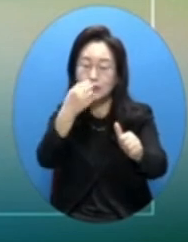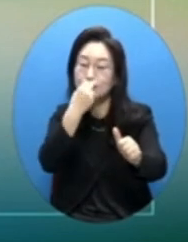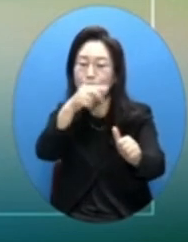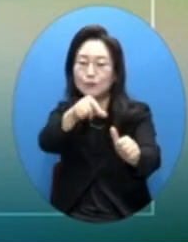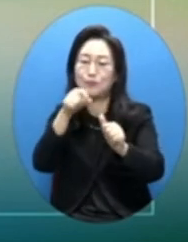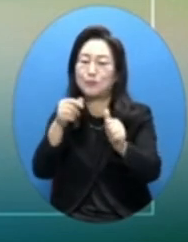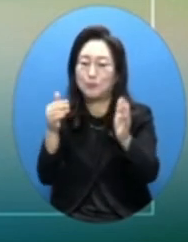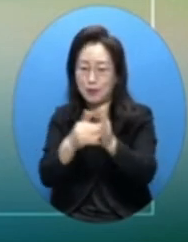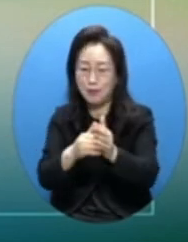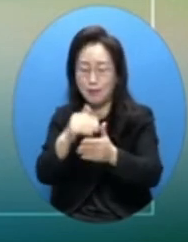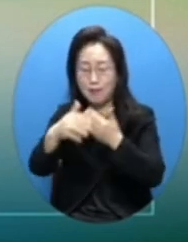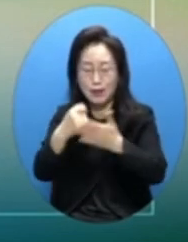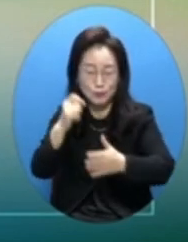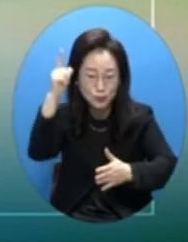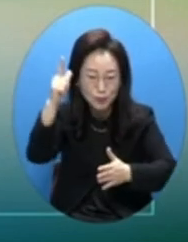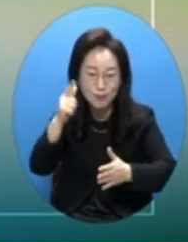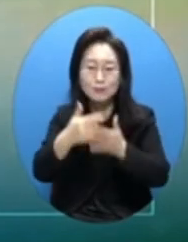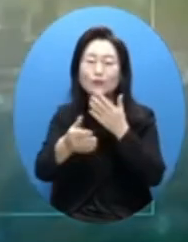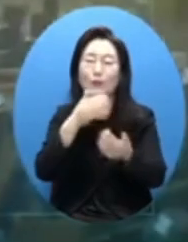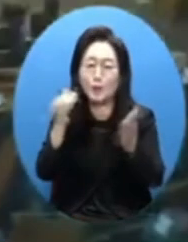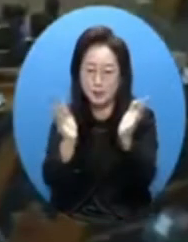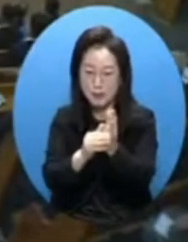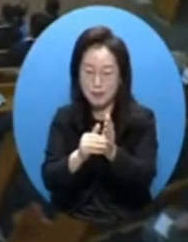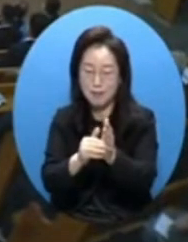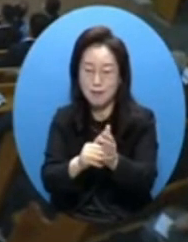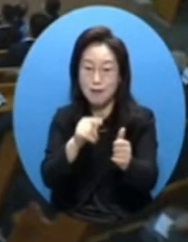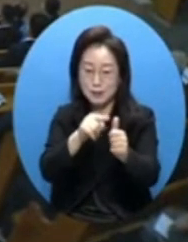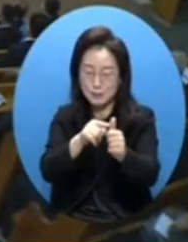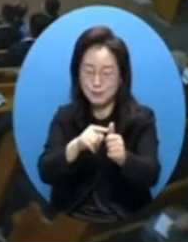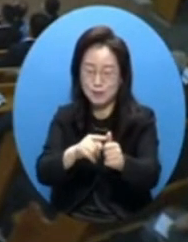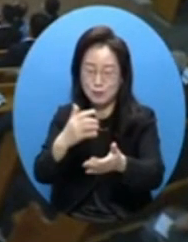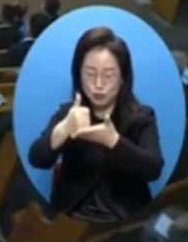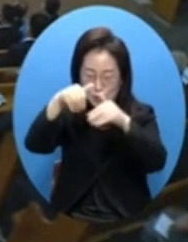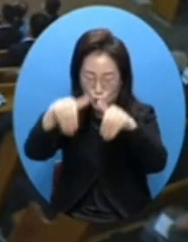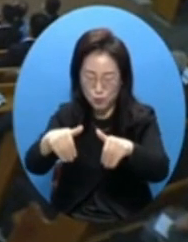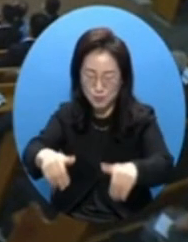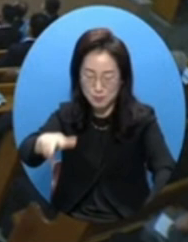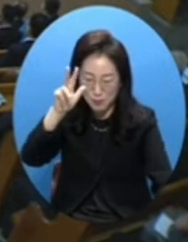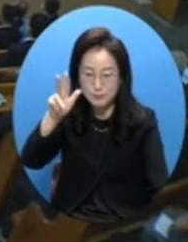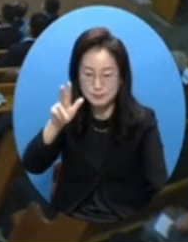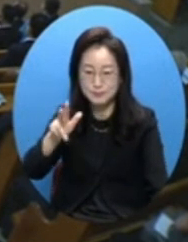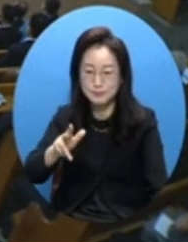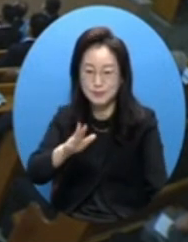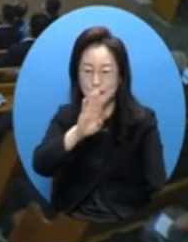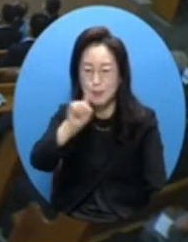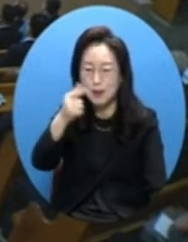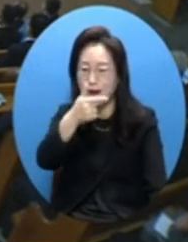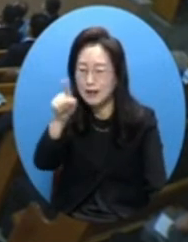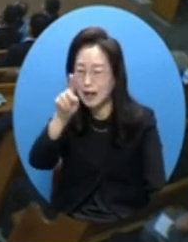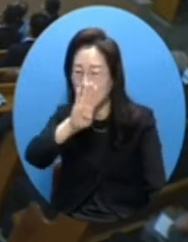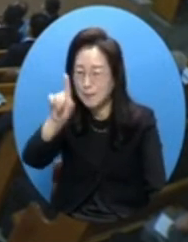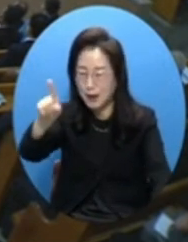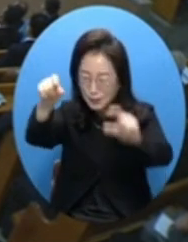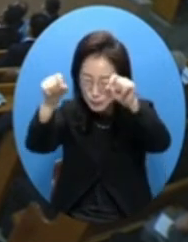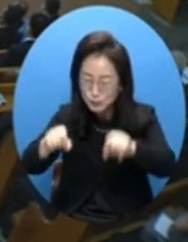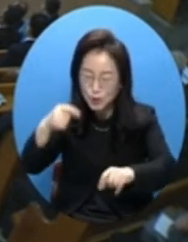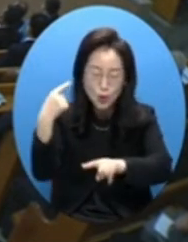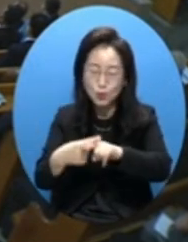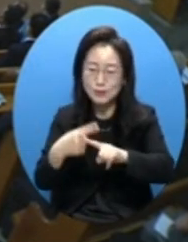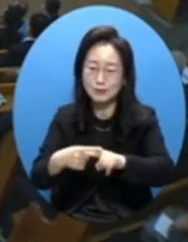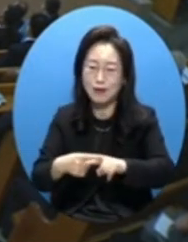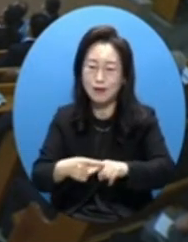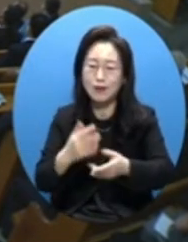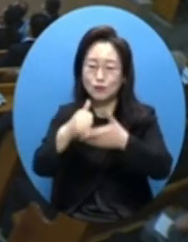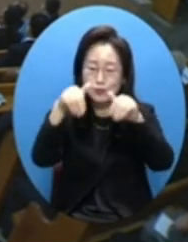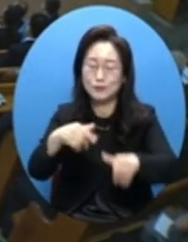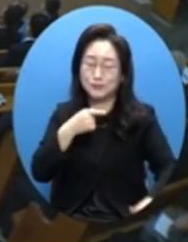위대하심을 경험했죠. 그래서 자기는 그때로부터 주의 종이 되기로 결심하고 바나바 같은 주의 종이 되기 위해서 2015년 몽골